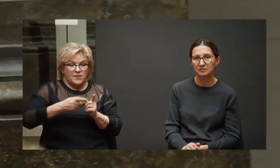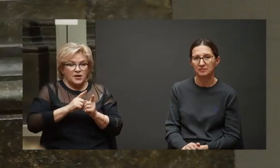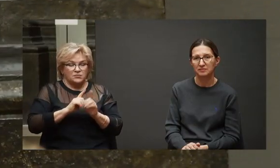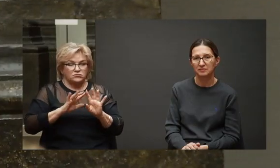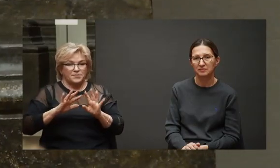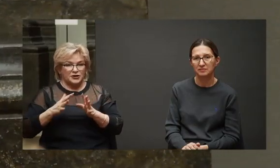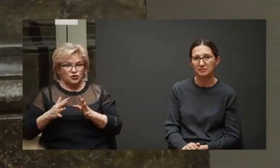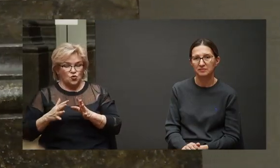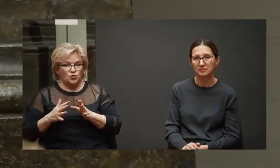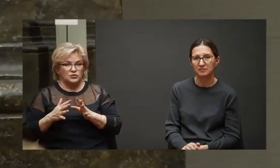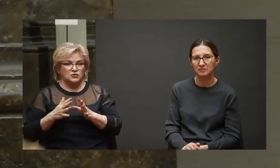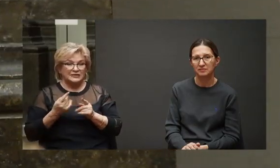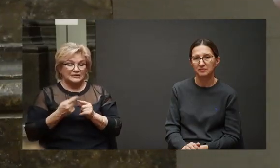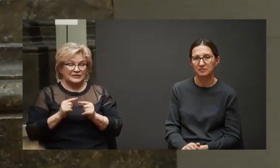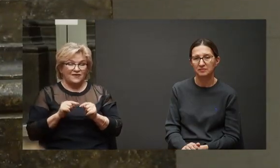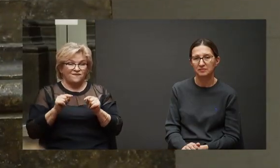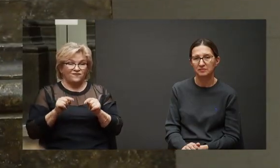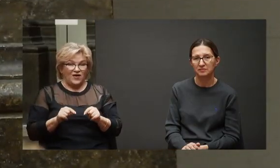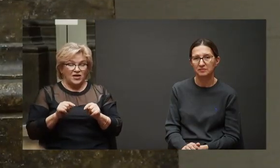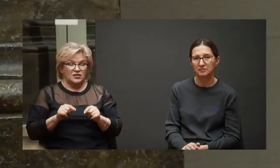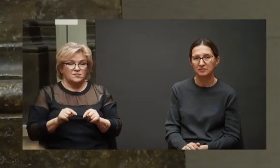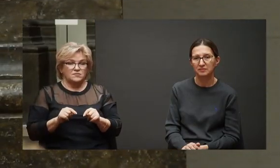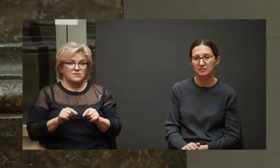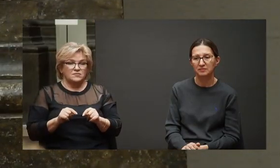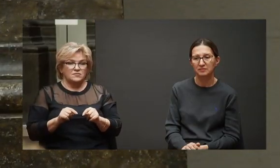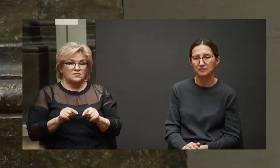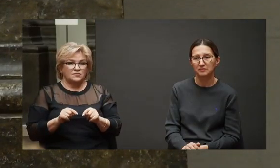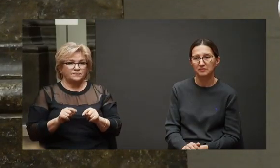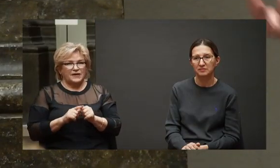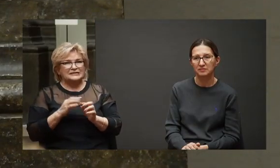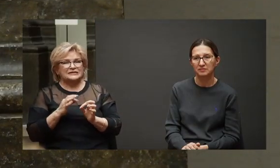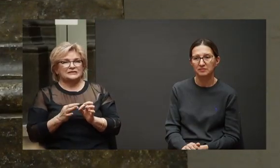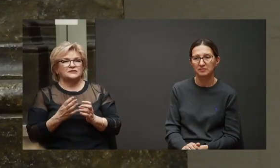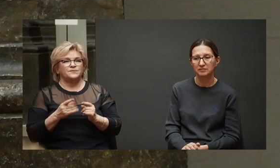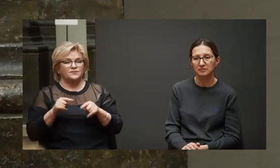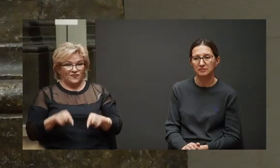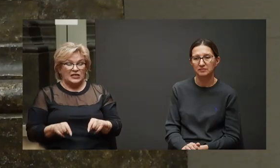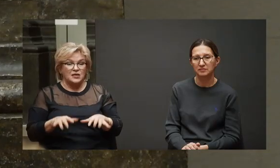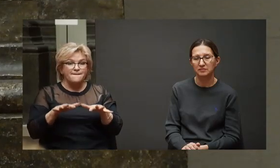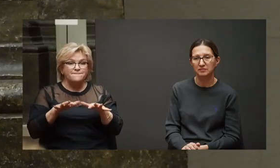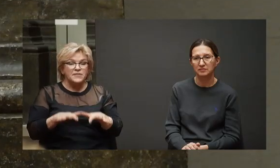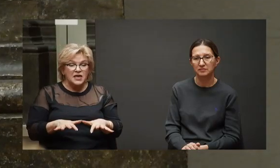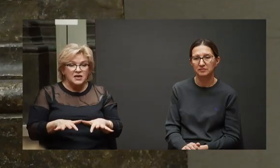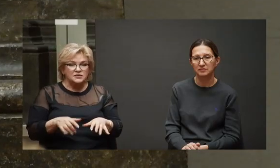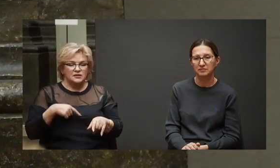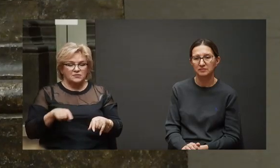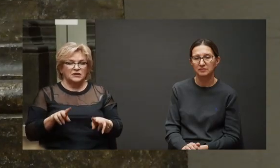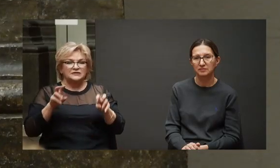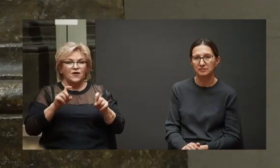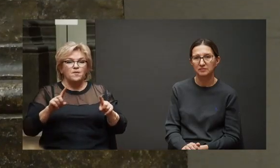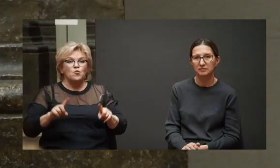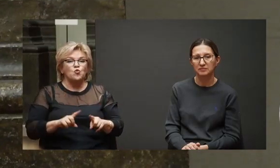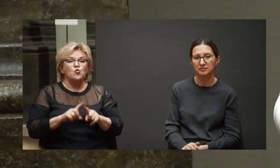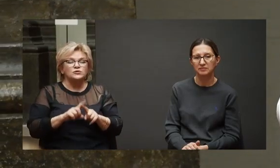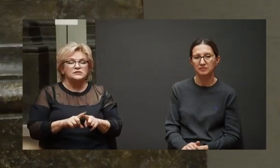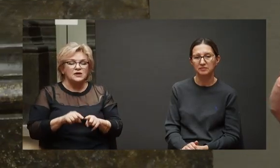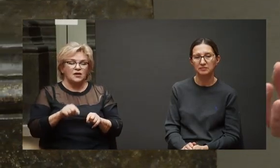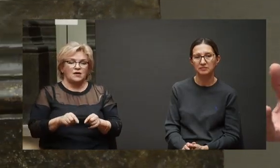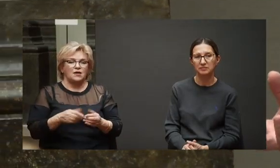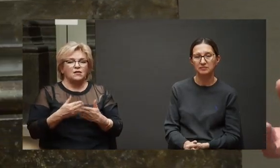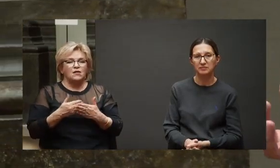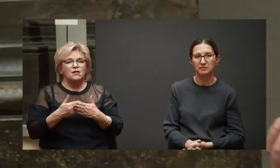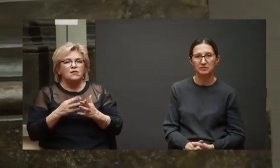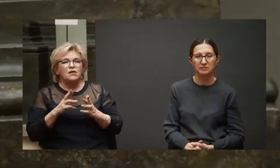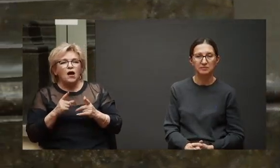в этом, как сказать, месте, которое мы называем музей, которое как бы